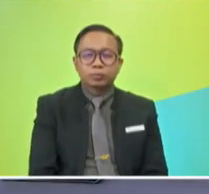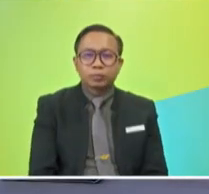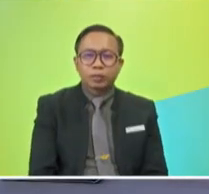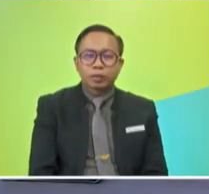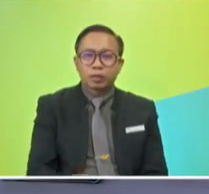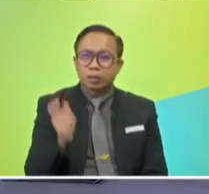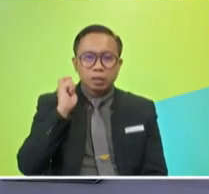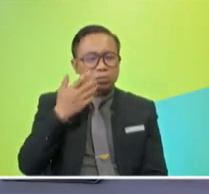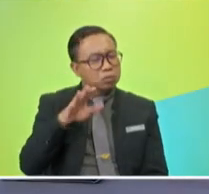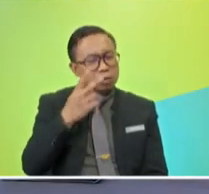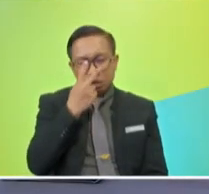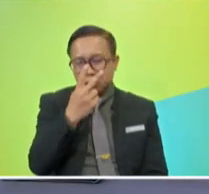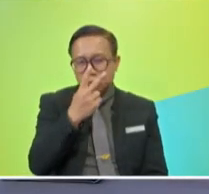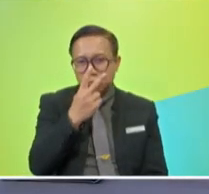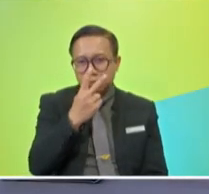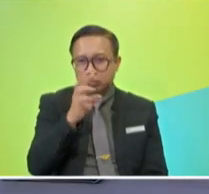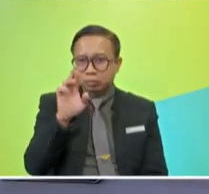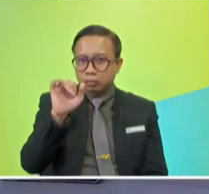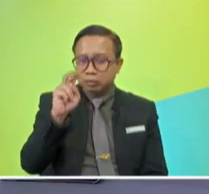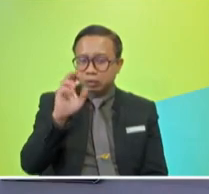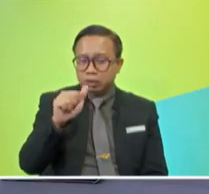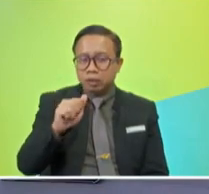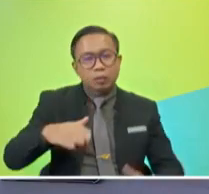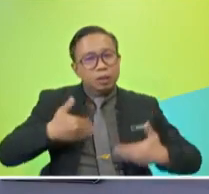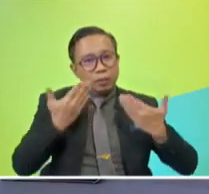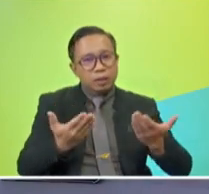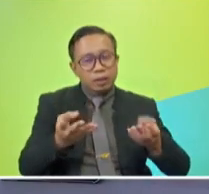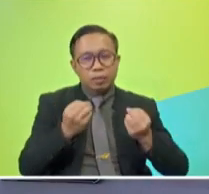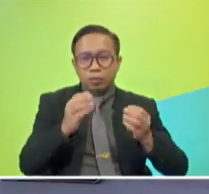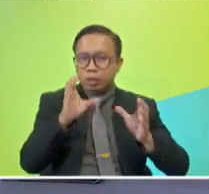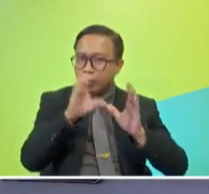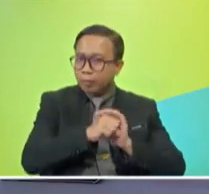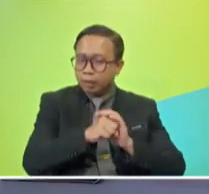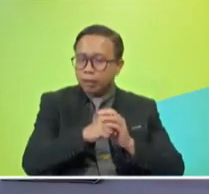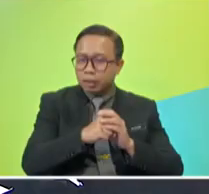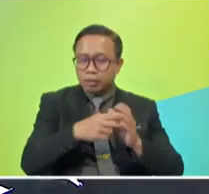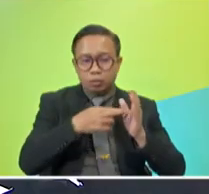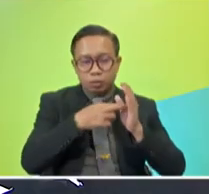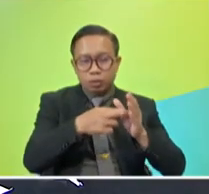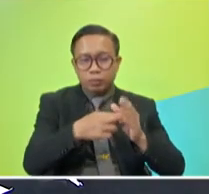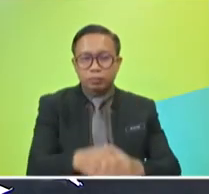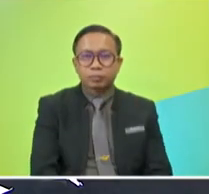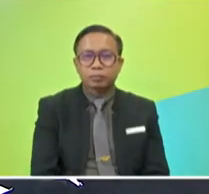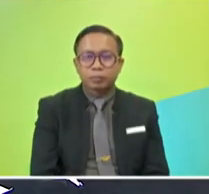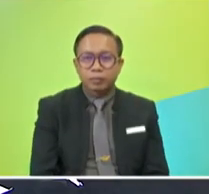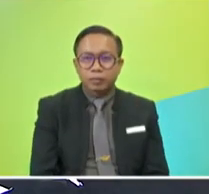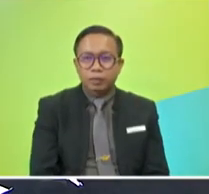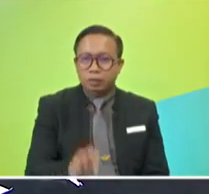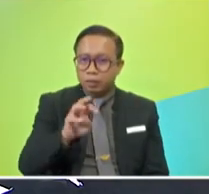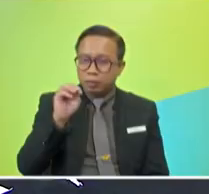lepas loh cewek gua tersebut Oke bagi